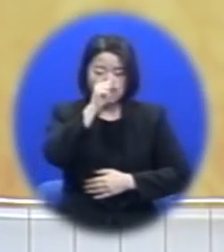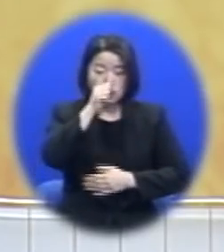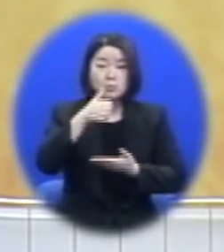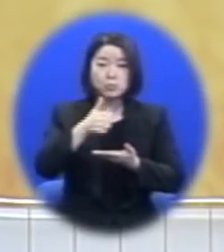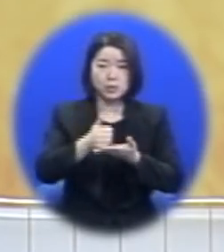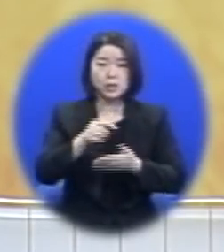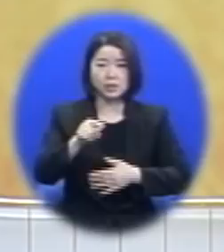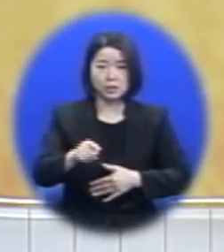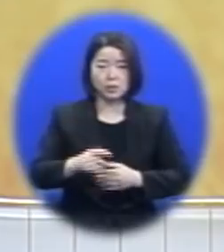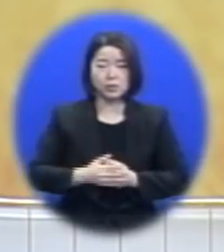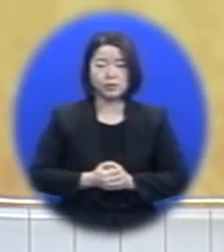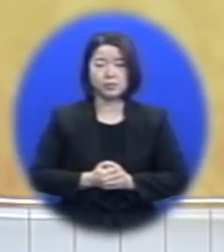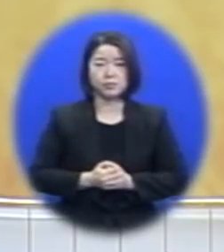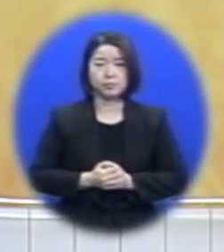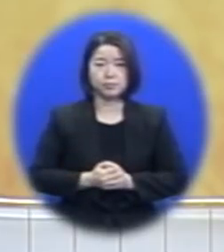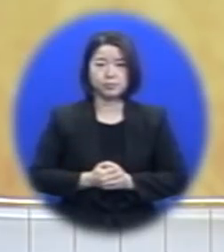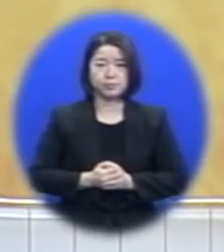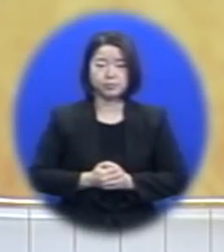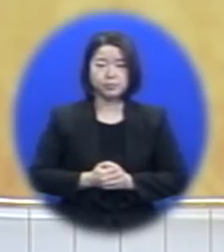것입니다.